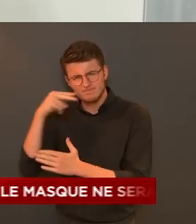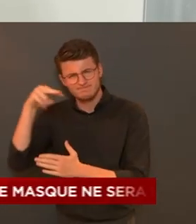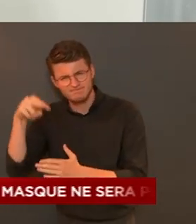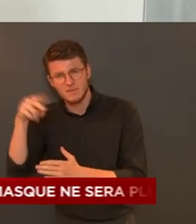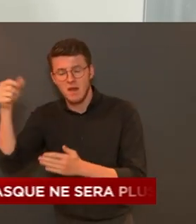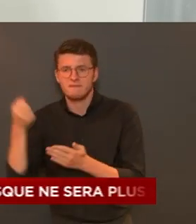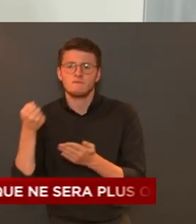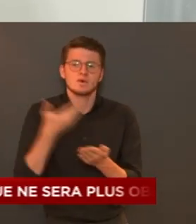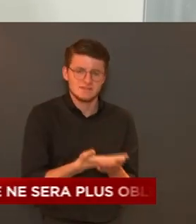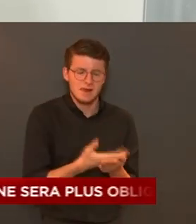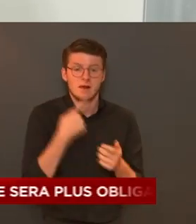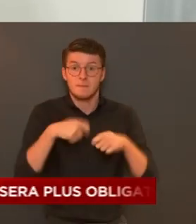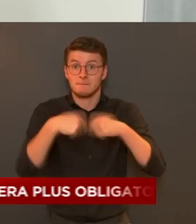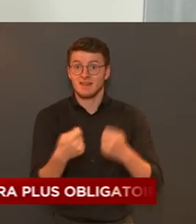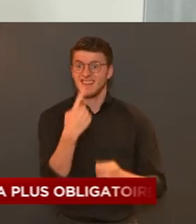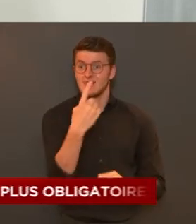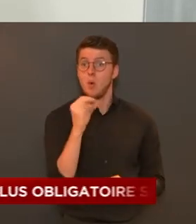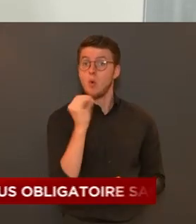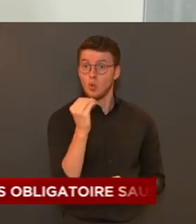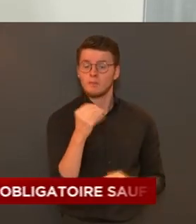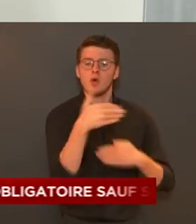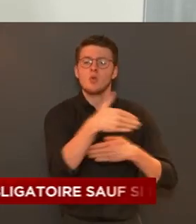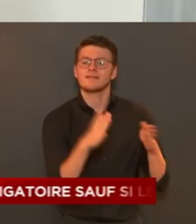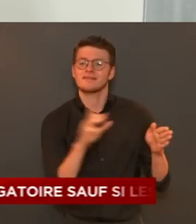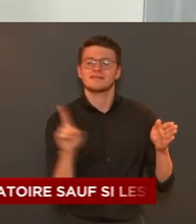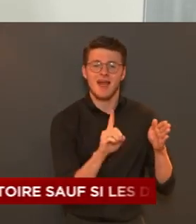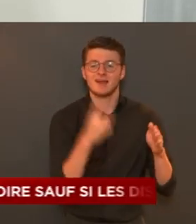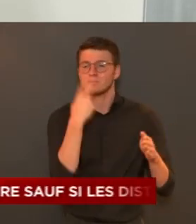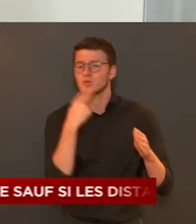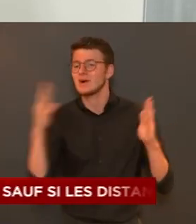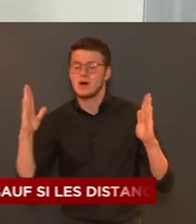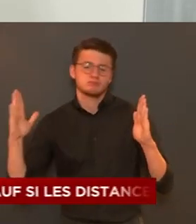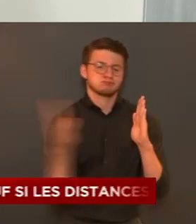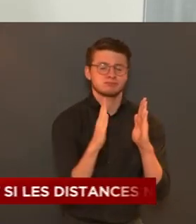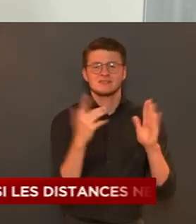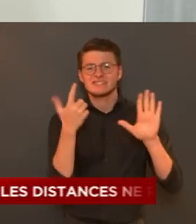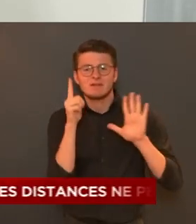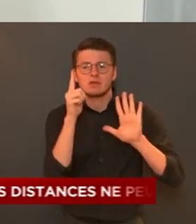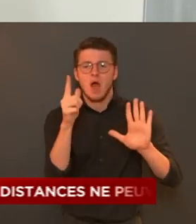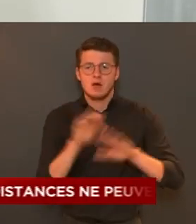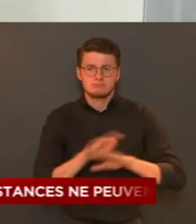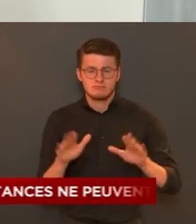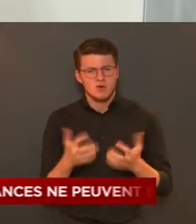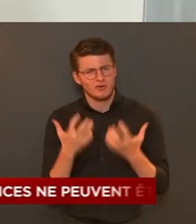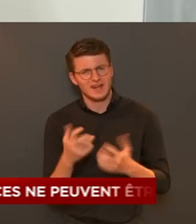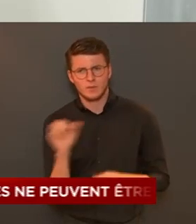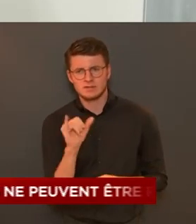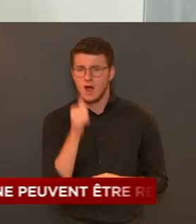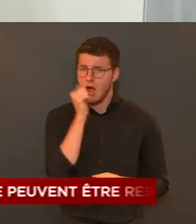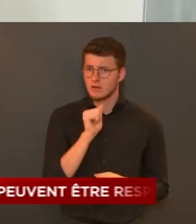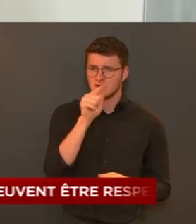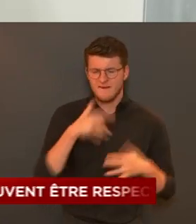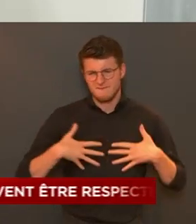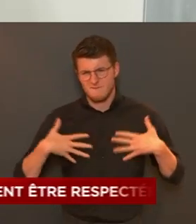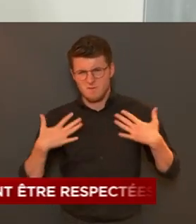qu'à partir du 1er octobre prochain, la quarantaine se limite à 7 jours. Donc, très concrètement, si